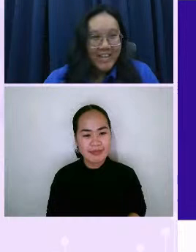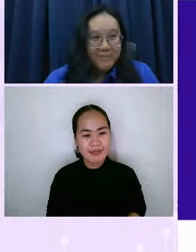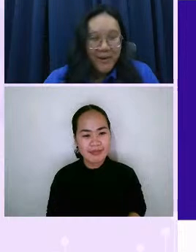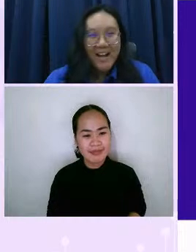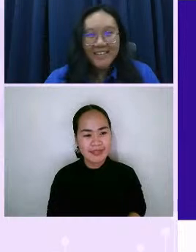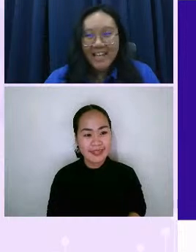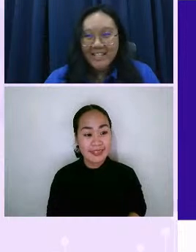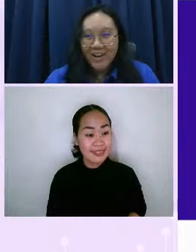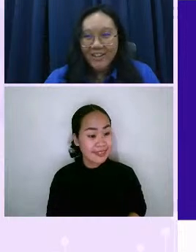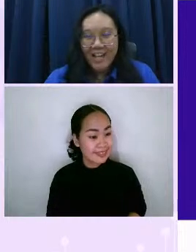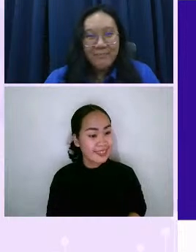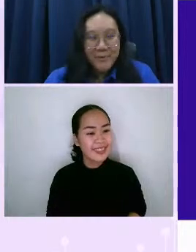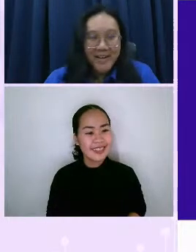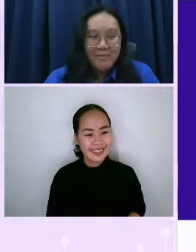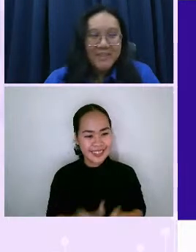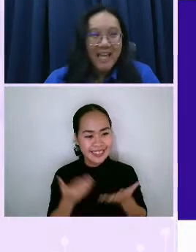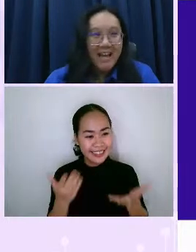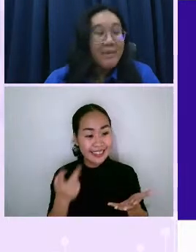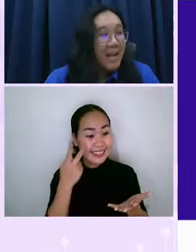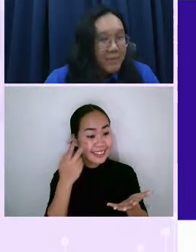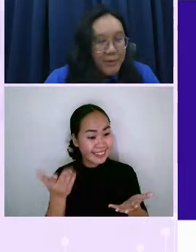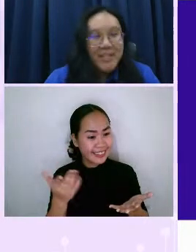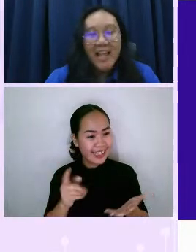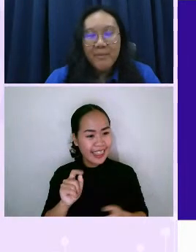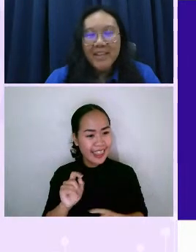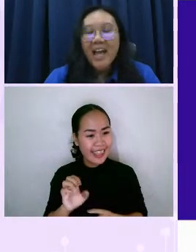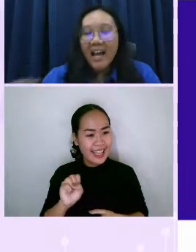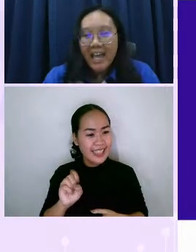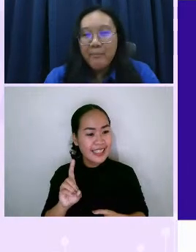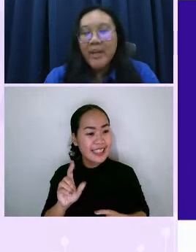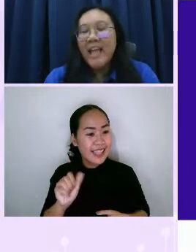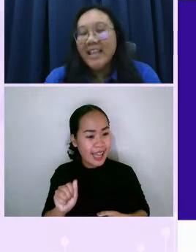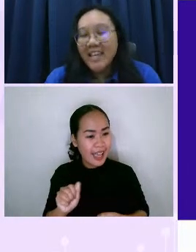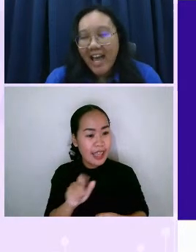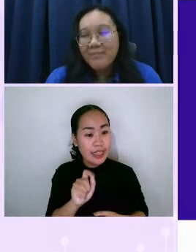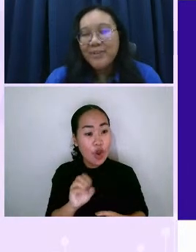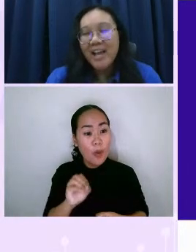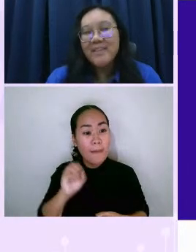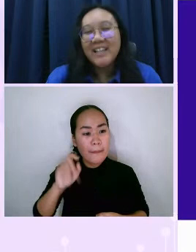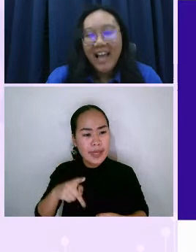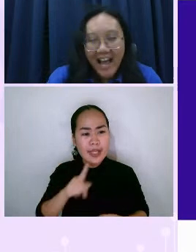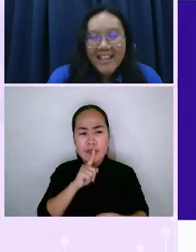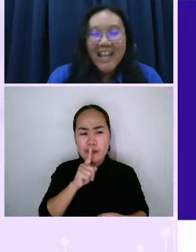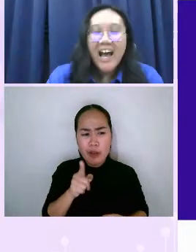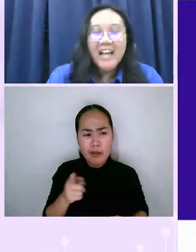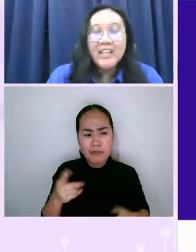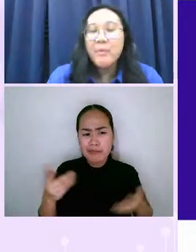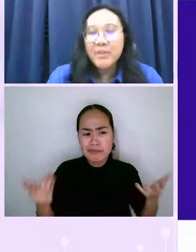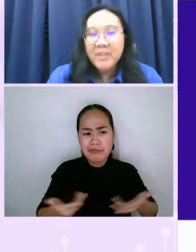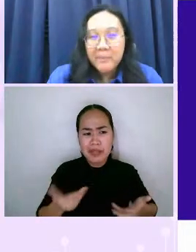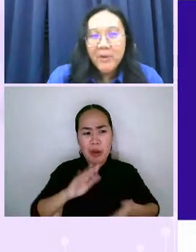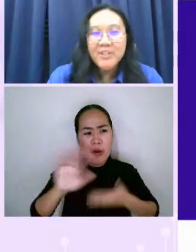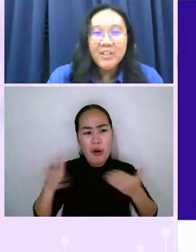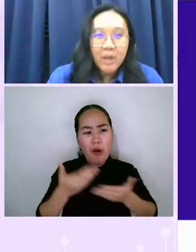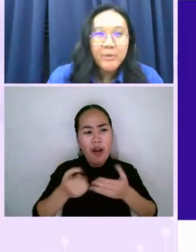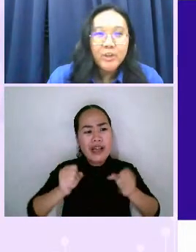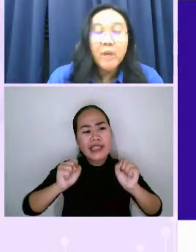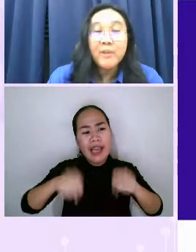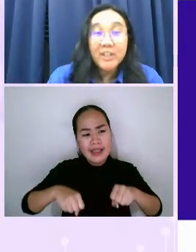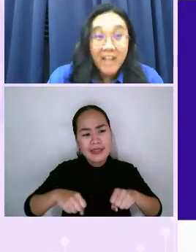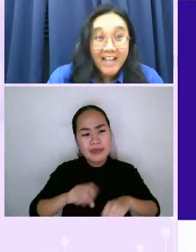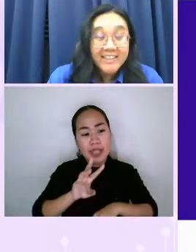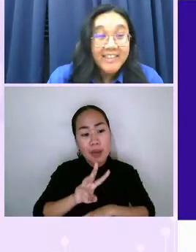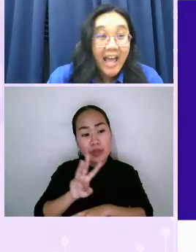So ayan po ang TESDA online program. Sa marami pong salamat. Kaya po inaanyayahan po namin ng lahat na pumunta po sa